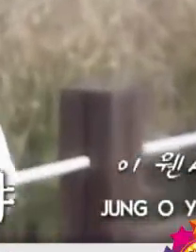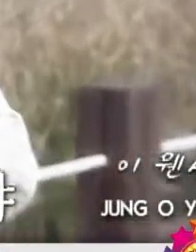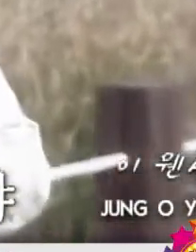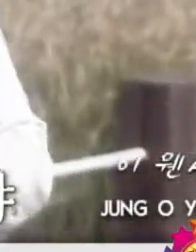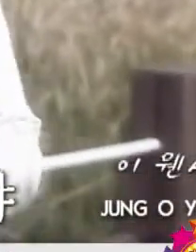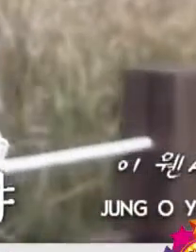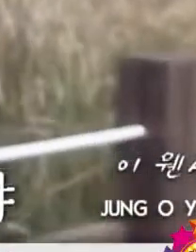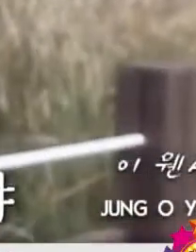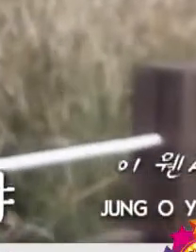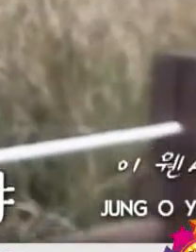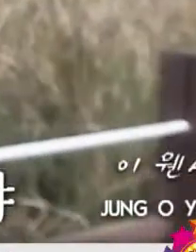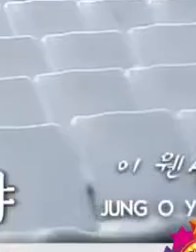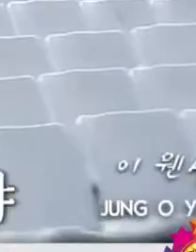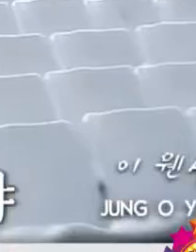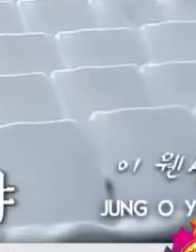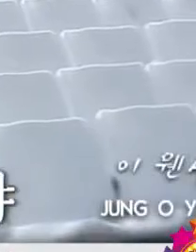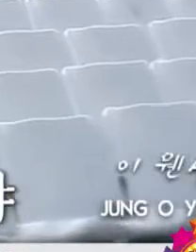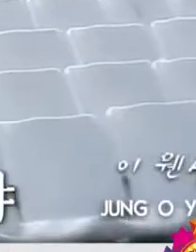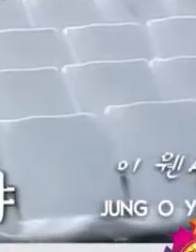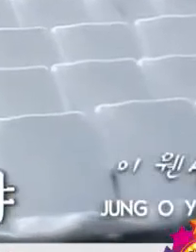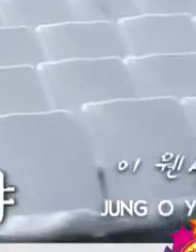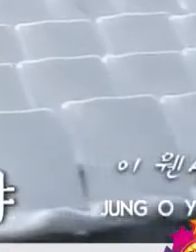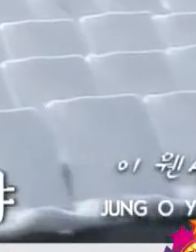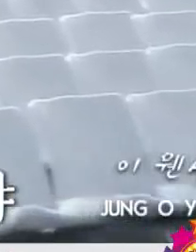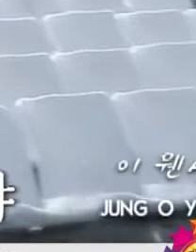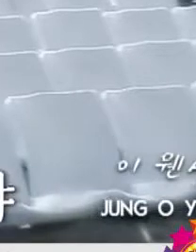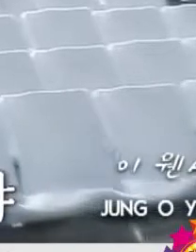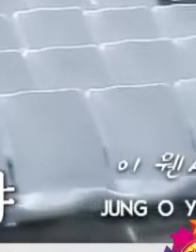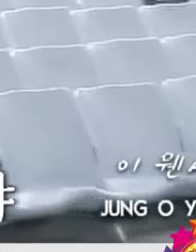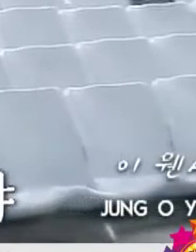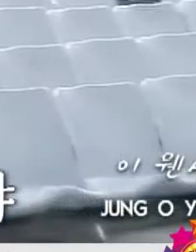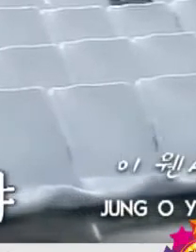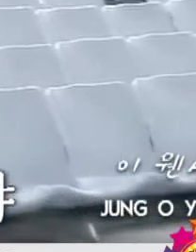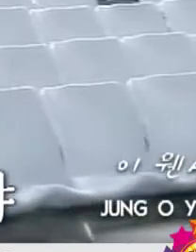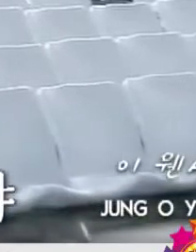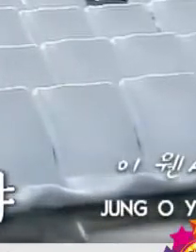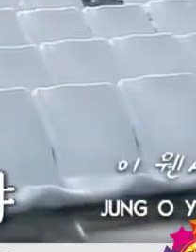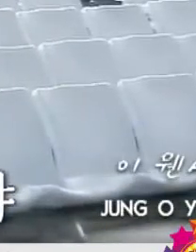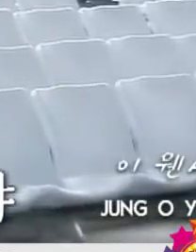내가 사는 이유 너 때문이야